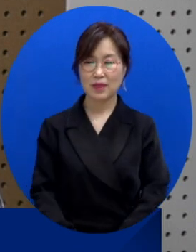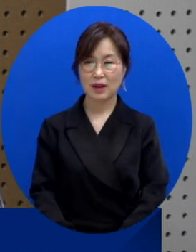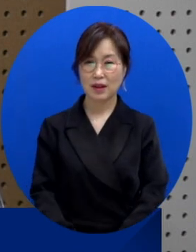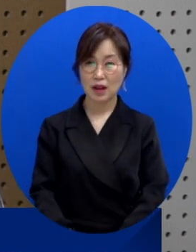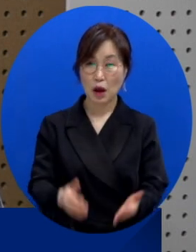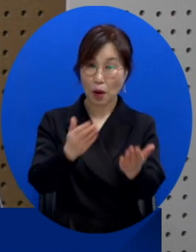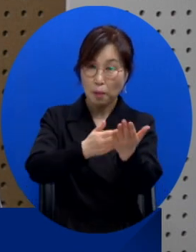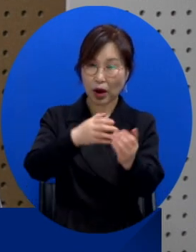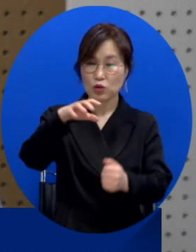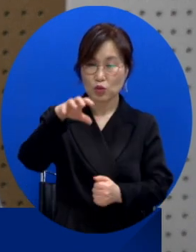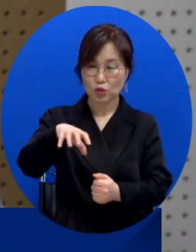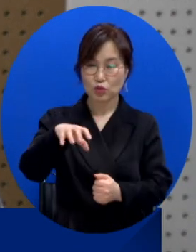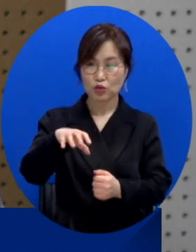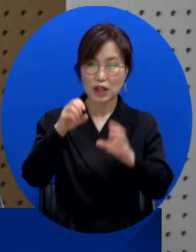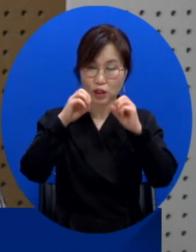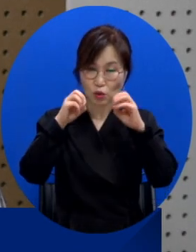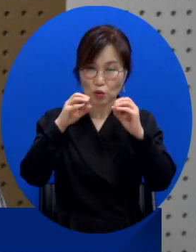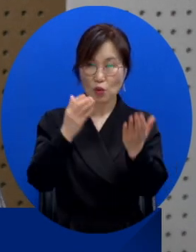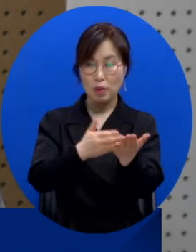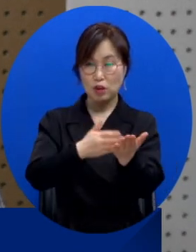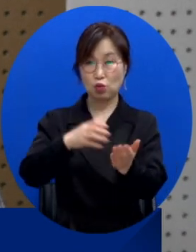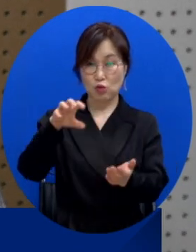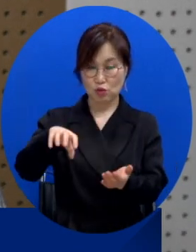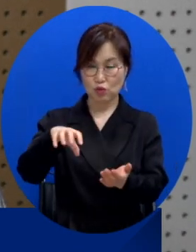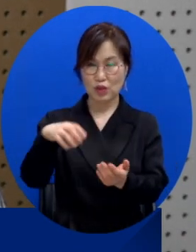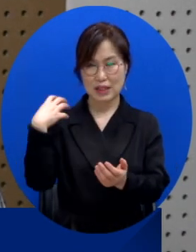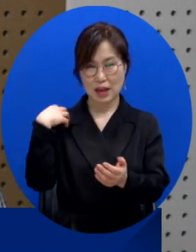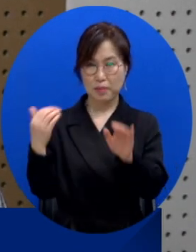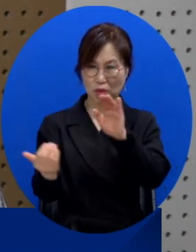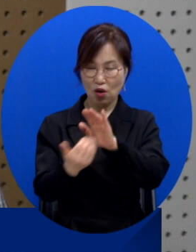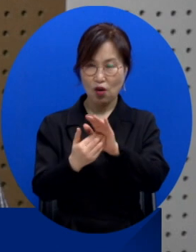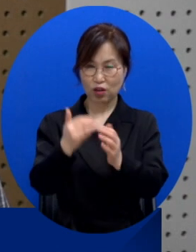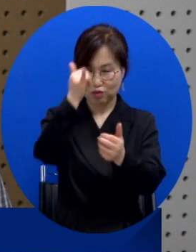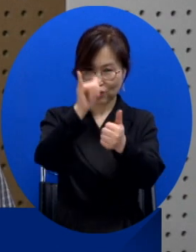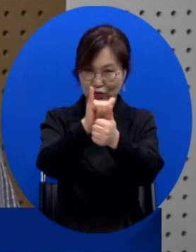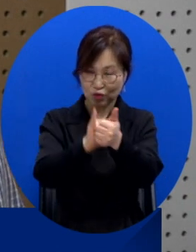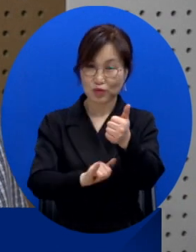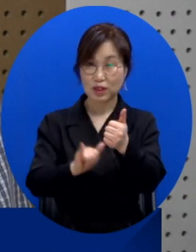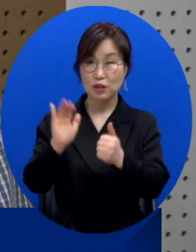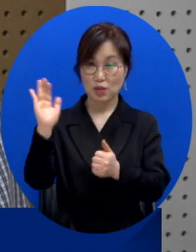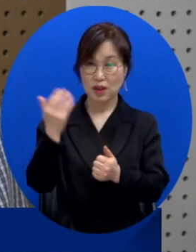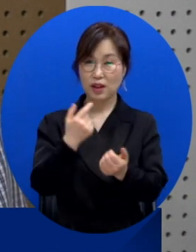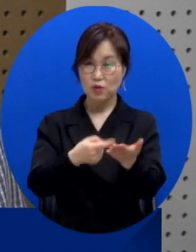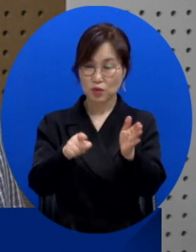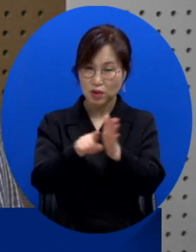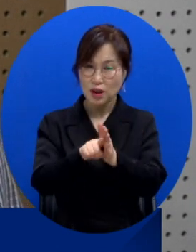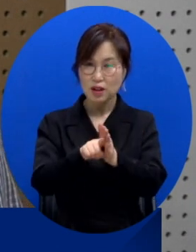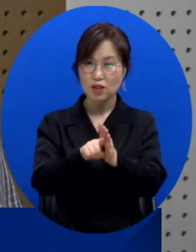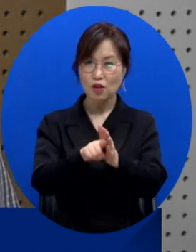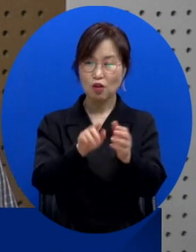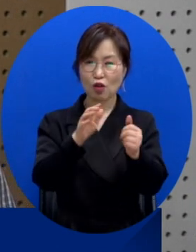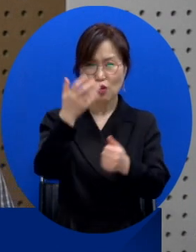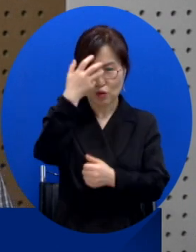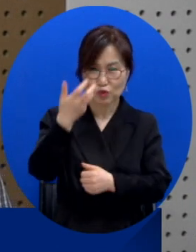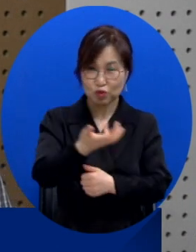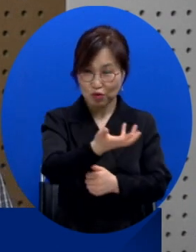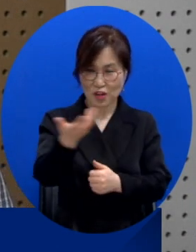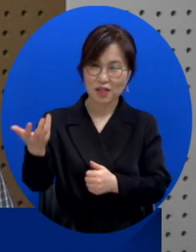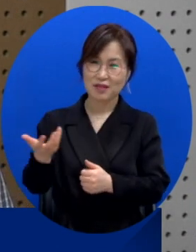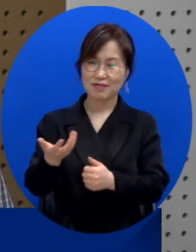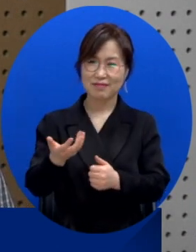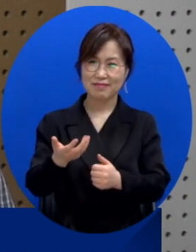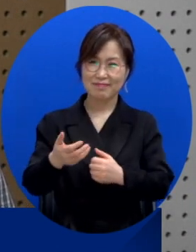본 방송국이 선교 방송국으로서의 사명을 충실히 감당하기 위해서는 후원자님들의 더욱